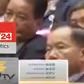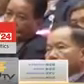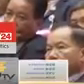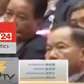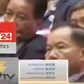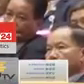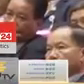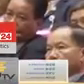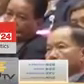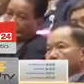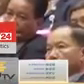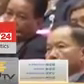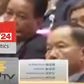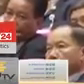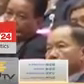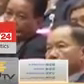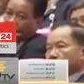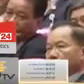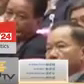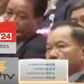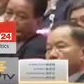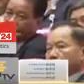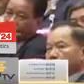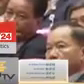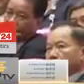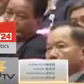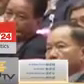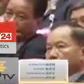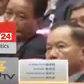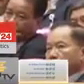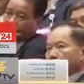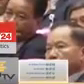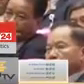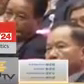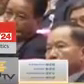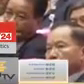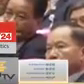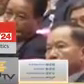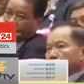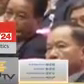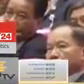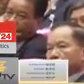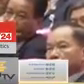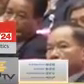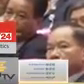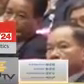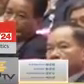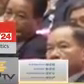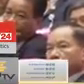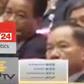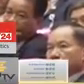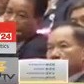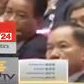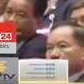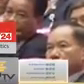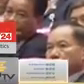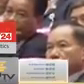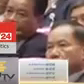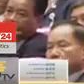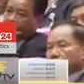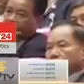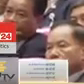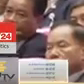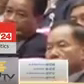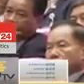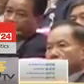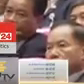ข้อ109ข้อ109รัฐ มนตรีเท่านั้นมีสิทธิ์ที่จะอ